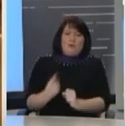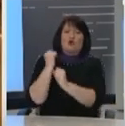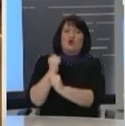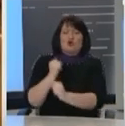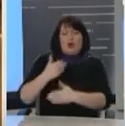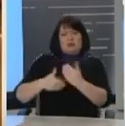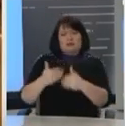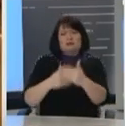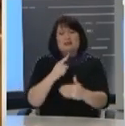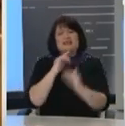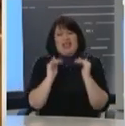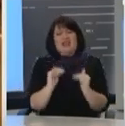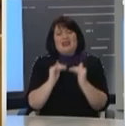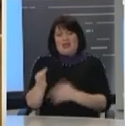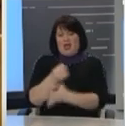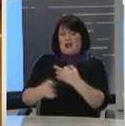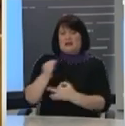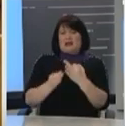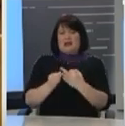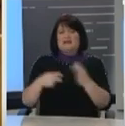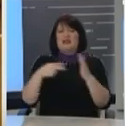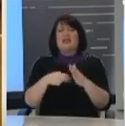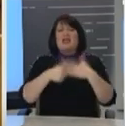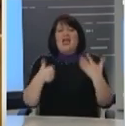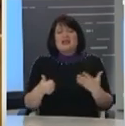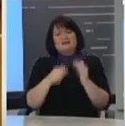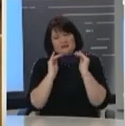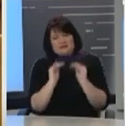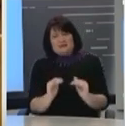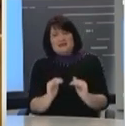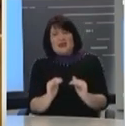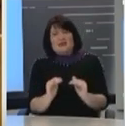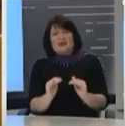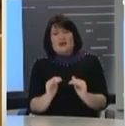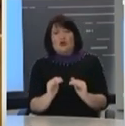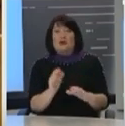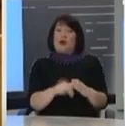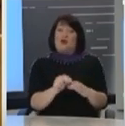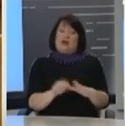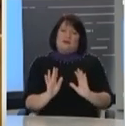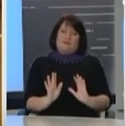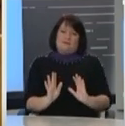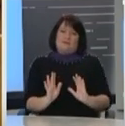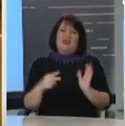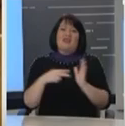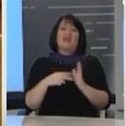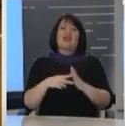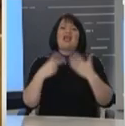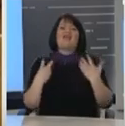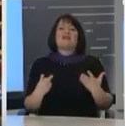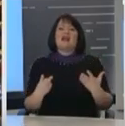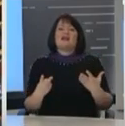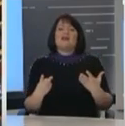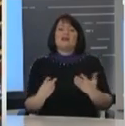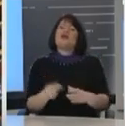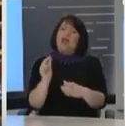προβλέπατε διαρκώς τα ίδια και τα ίδια. Πρωτοχρονιά του 16 μας είπατε ότι είναι εκλογική χρονιά το 16. Πρωτοχρονιά του 17 μας είπατε